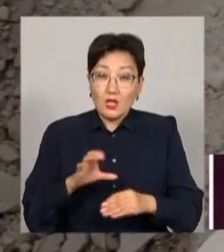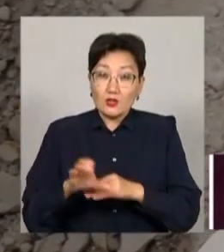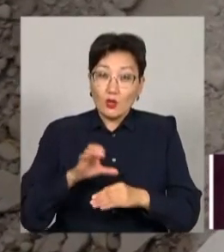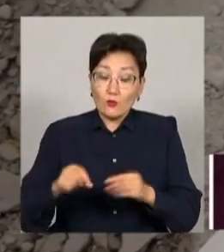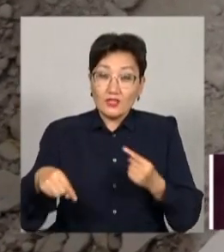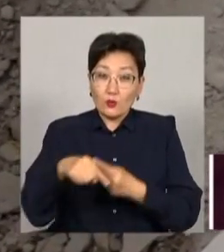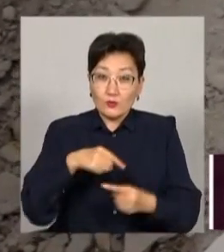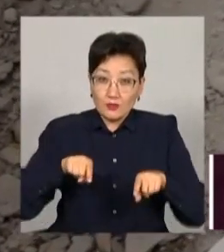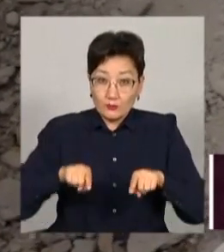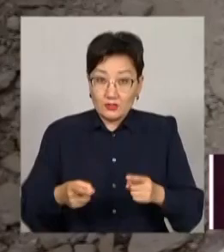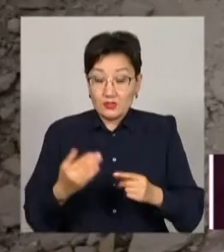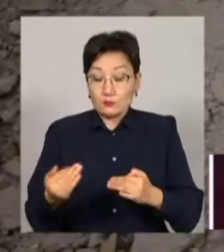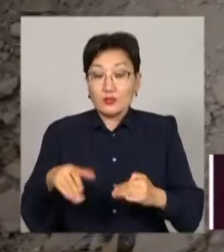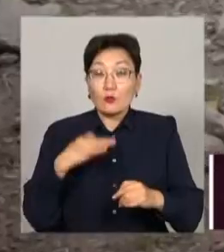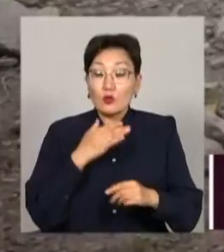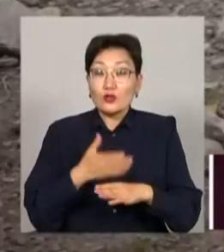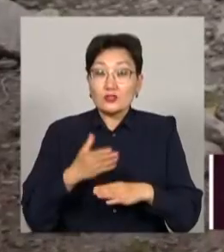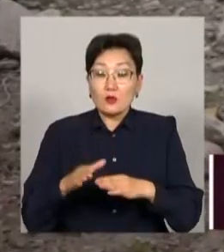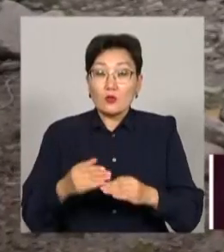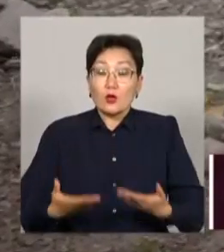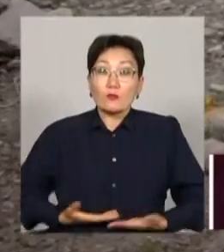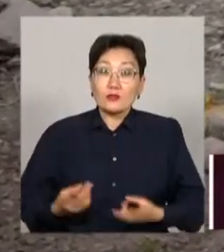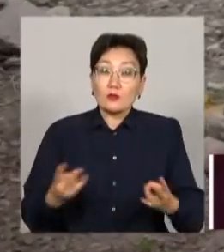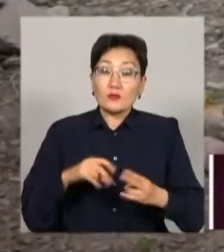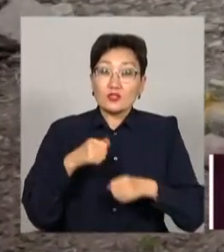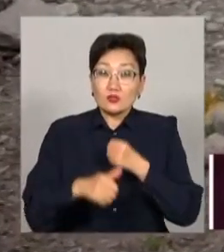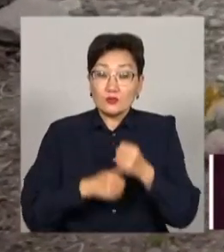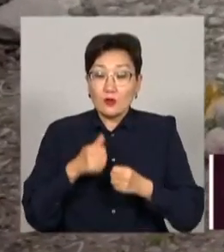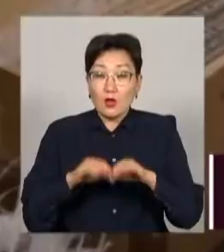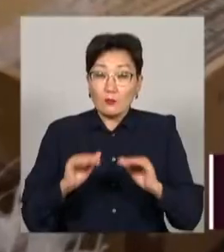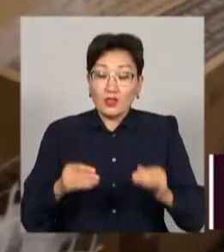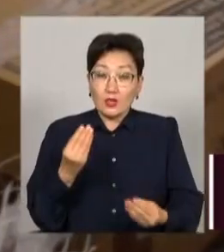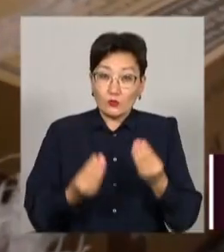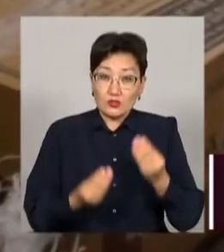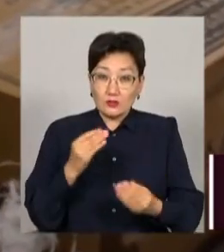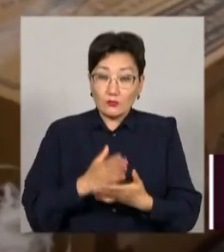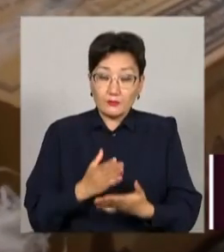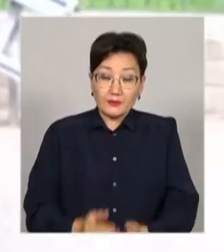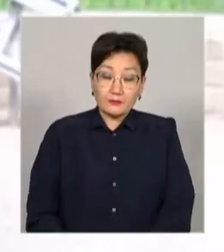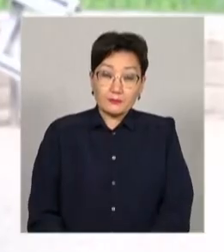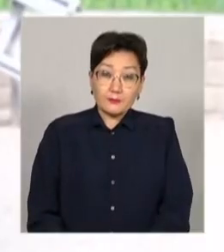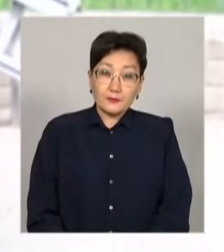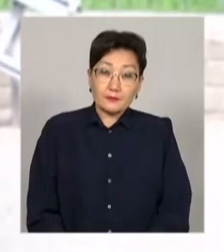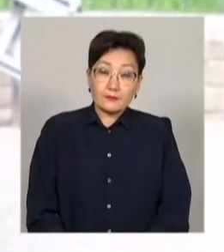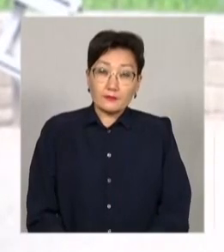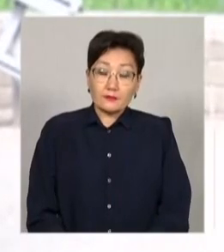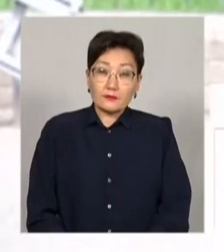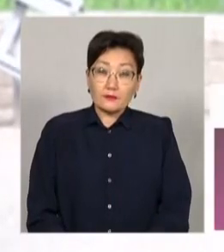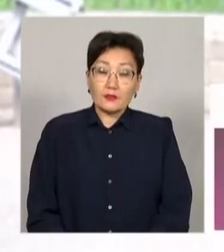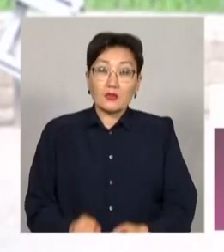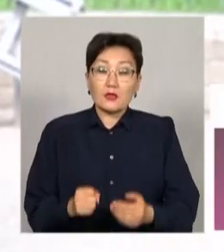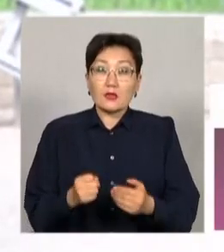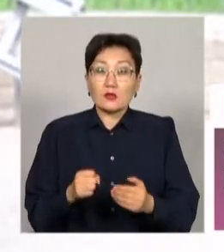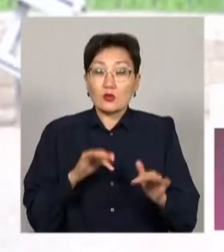айналымы тәркіленген. Олардың басым бөлігі тұрмысқа қажетті заттар мен балалар ойыншықтары екен. Акция осы